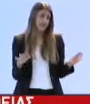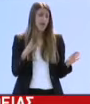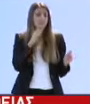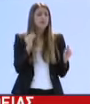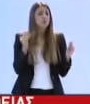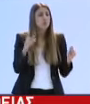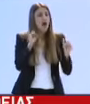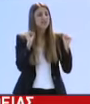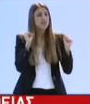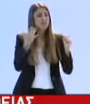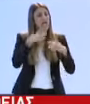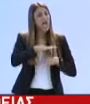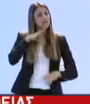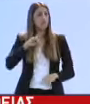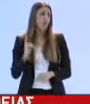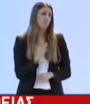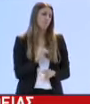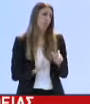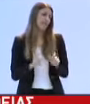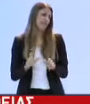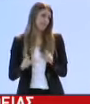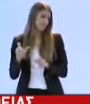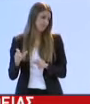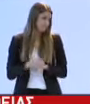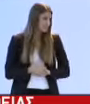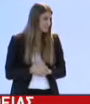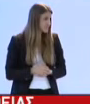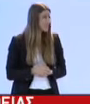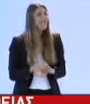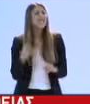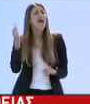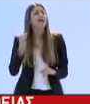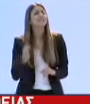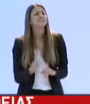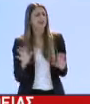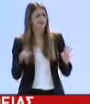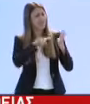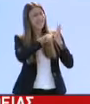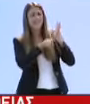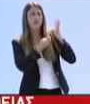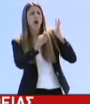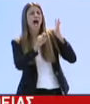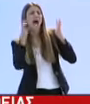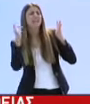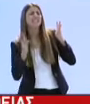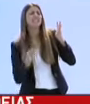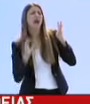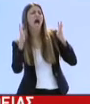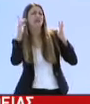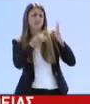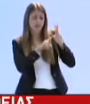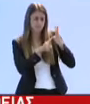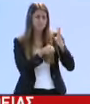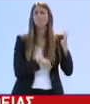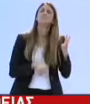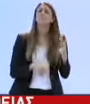διασφαλίζεται η αξιοπρέπεια όλων των πολιτών. Η αριστεία, το τέταρτο άλφα, και ειδικότερα φίλες και